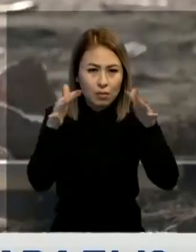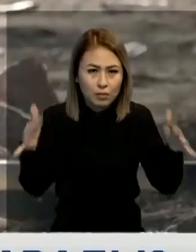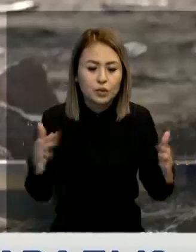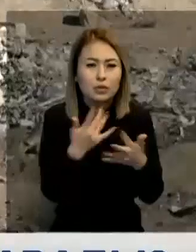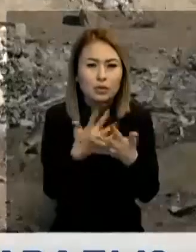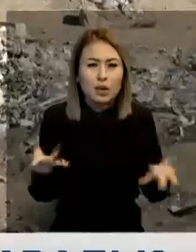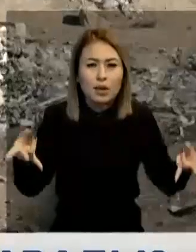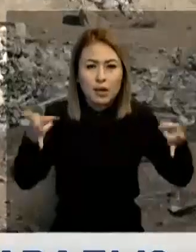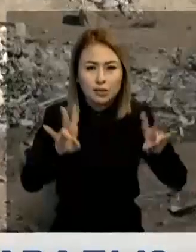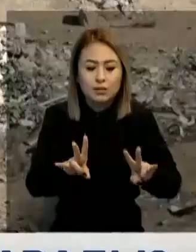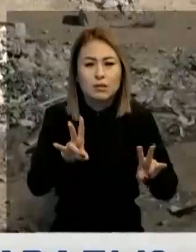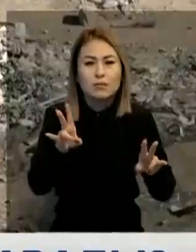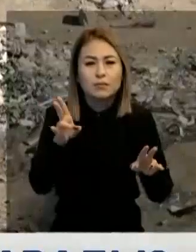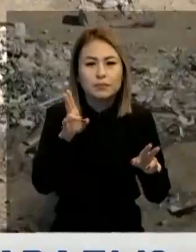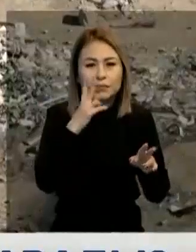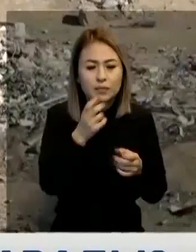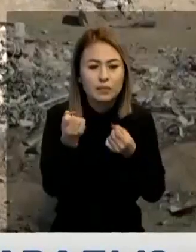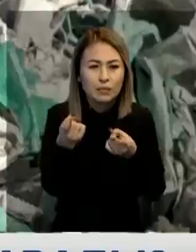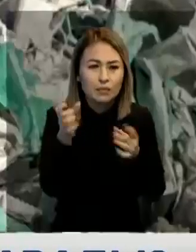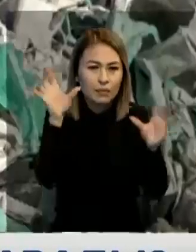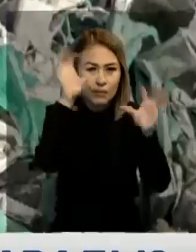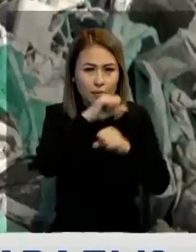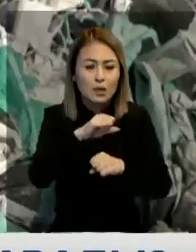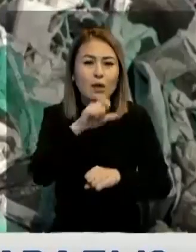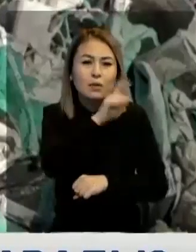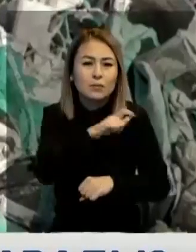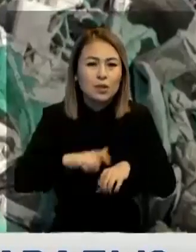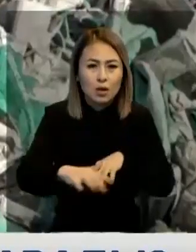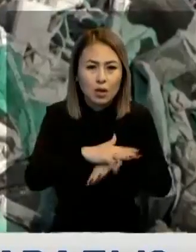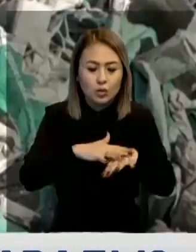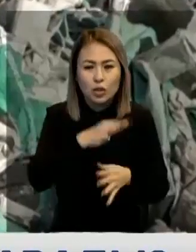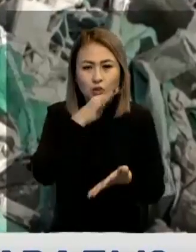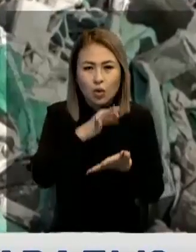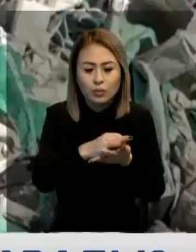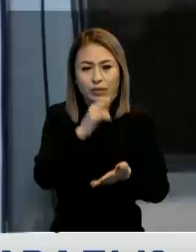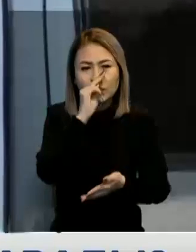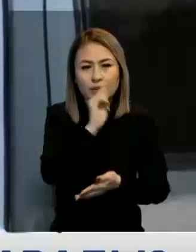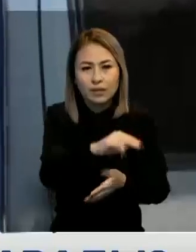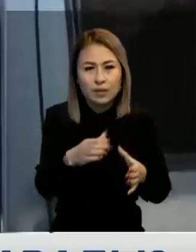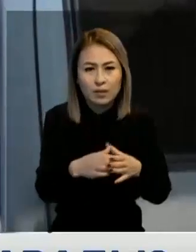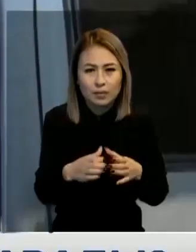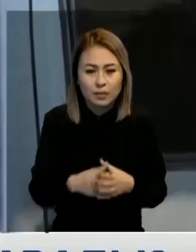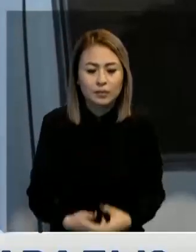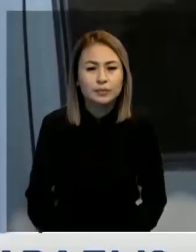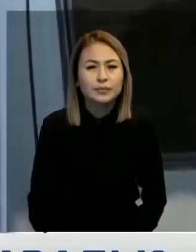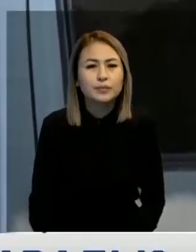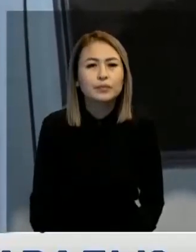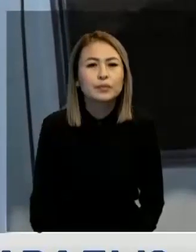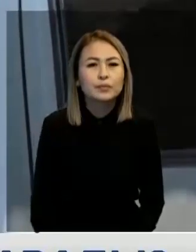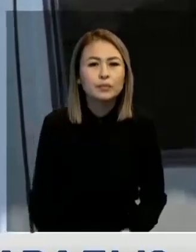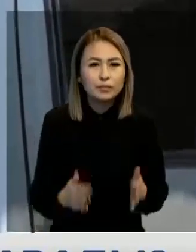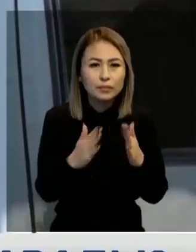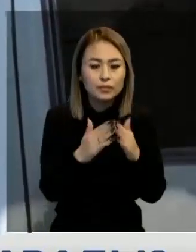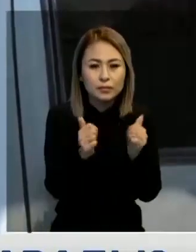тұрғындардың қалдықты ретсіз тастап кететінін айтады. Ал ауыл жұрты бұған жауапты мекемелерді кінәлайды. Үйінің қасында тұратын адам келіп